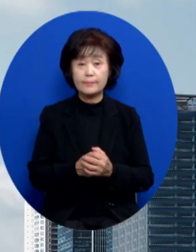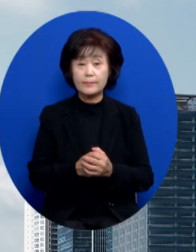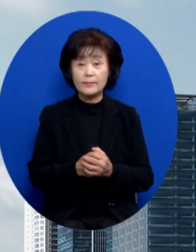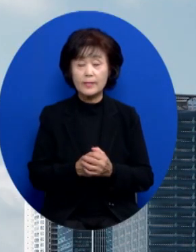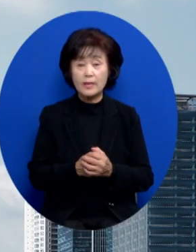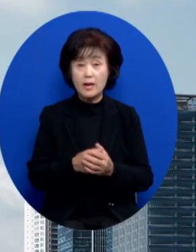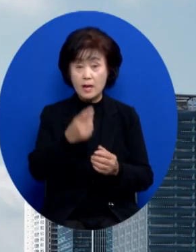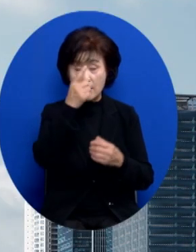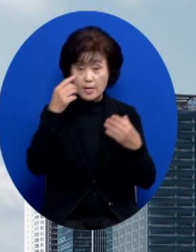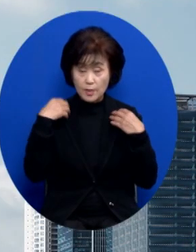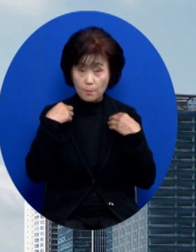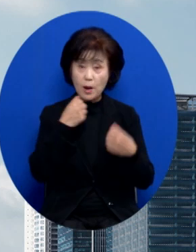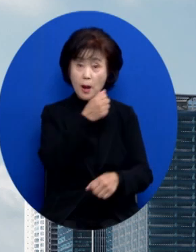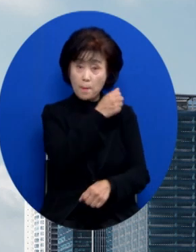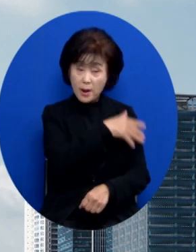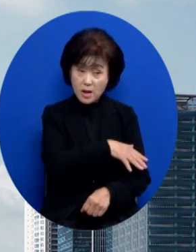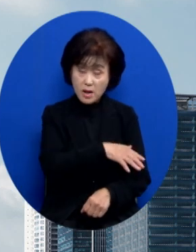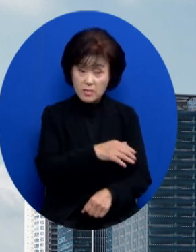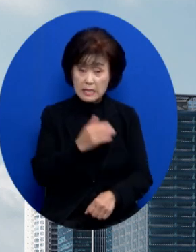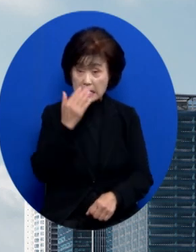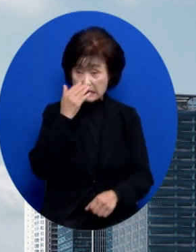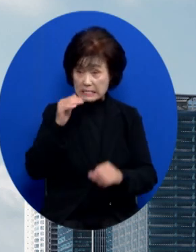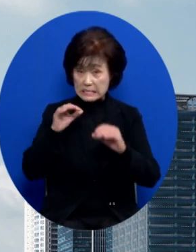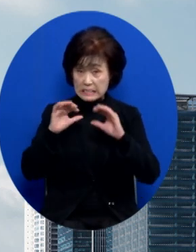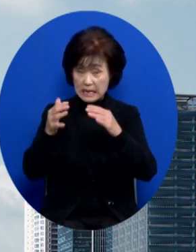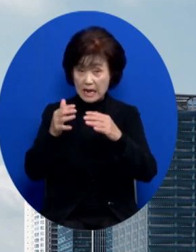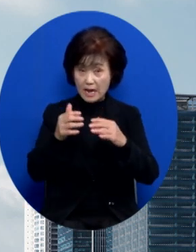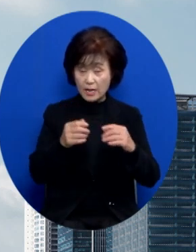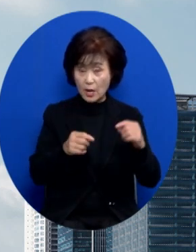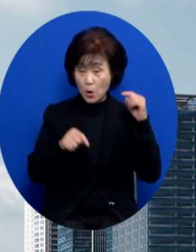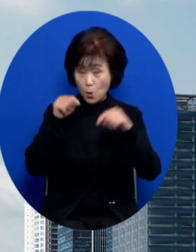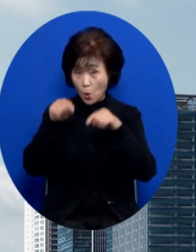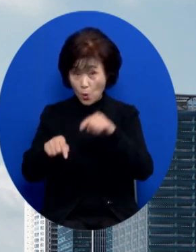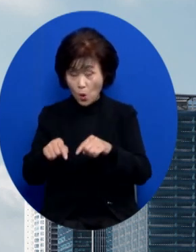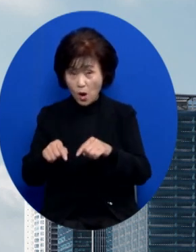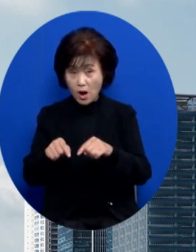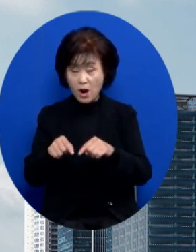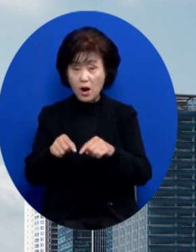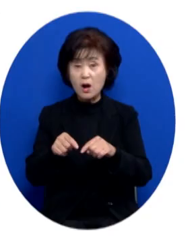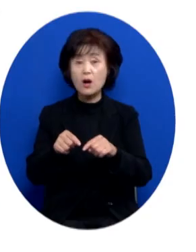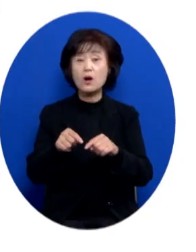우리 정부가 팔레스타인이 이스라엘을 공격한 것과 관련해 성명을 발표했습니다.